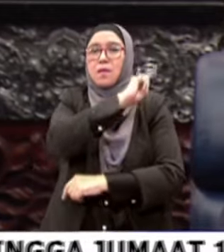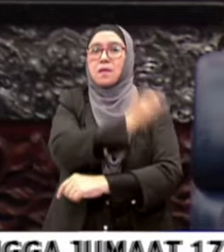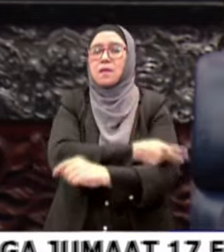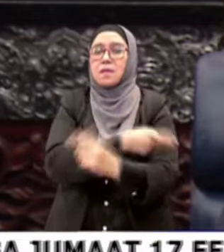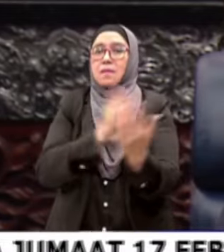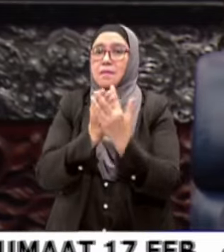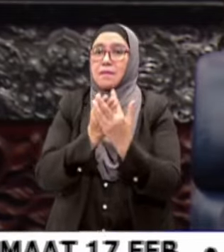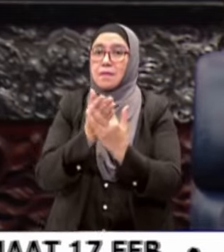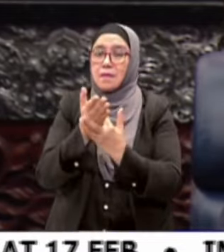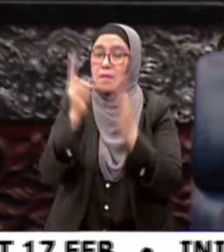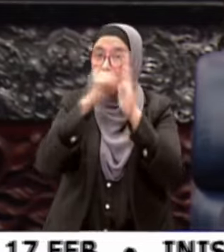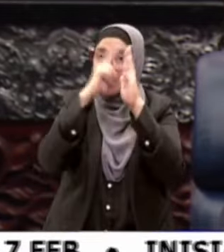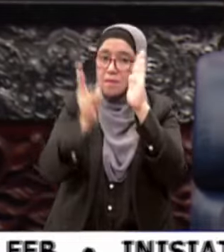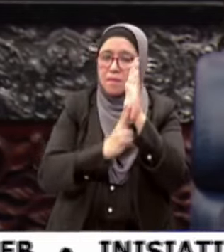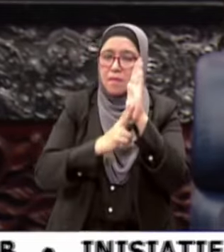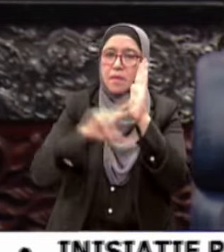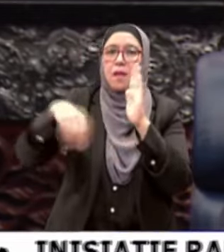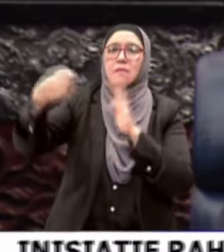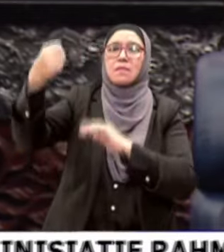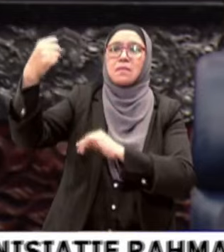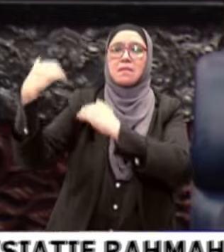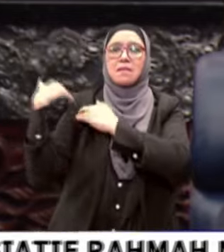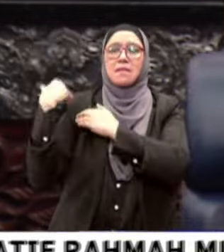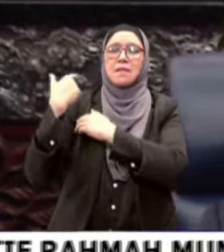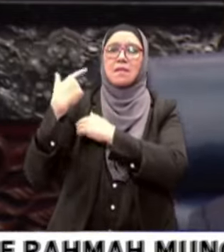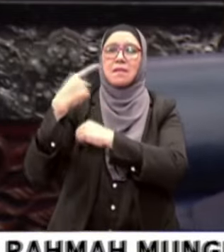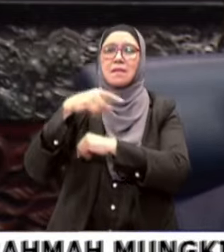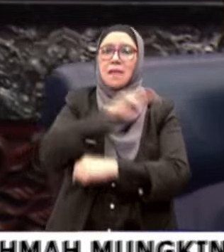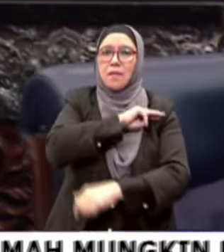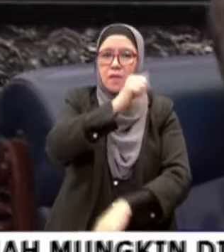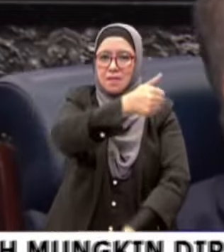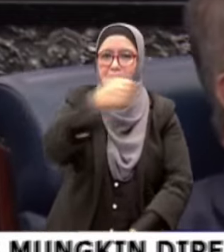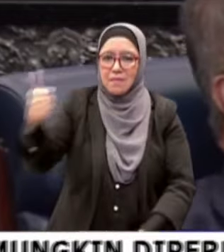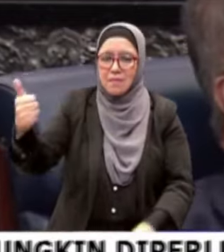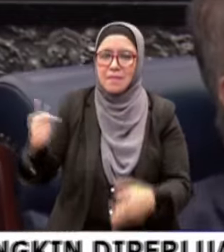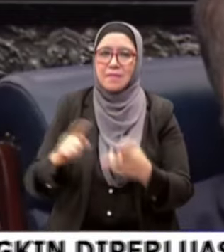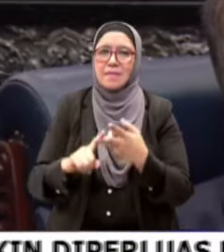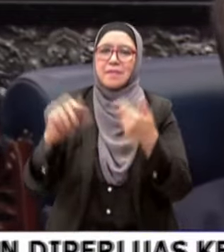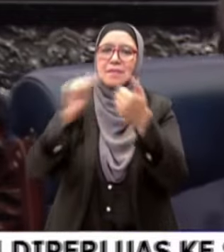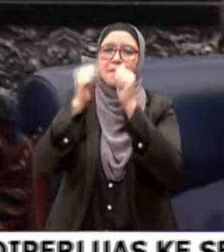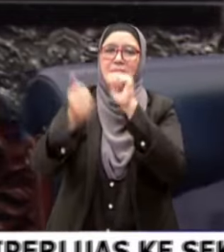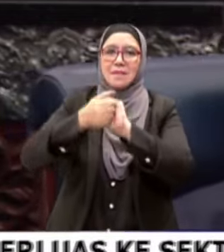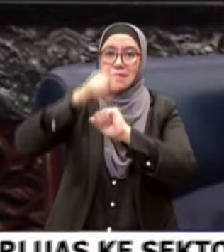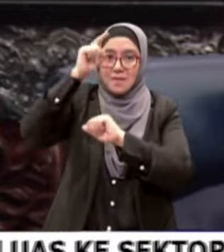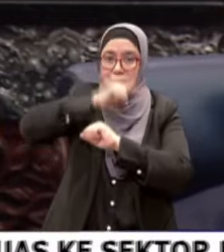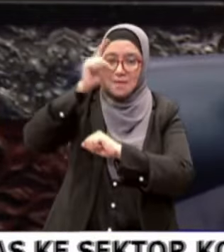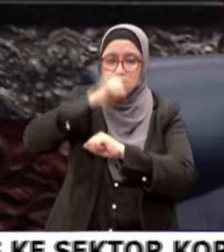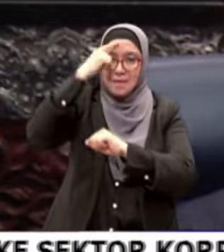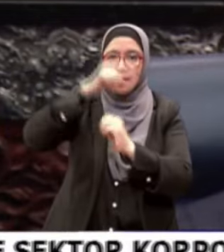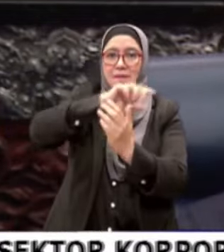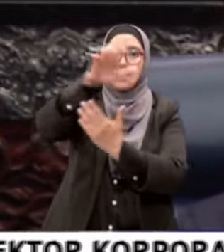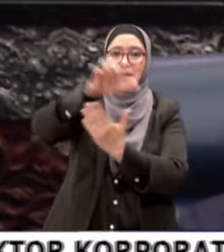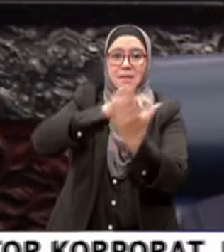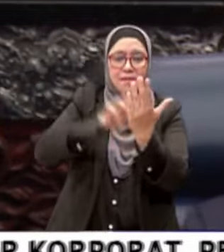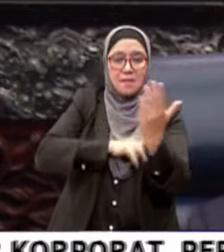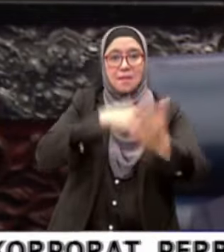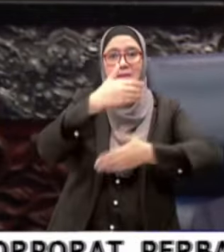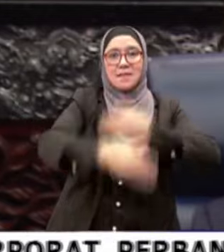dijemaah menteri dan masalah yang utama selalunya untuk merangkai perjalanan ekonomi negara kita